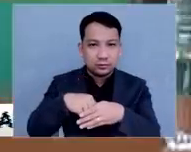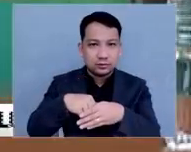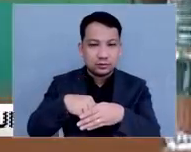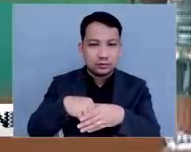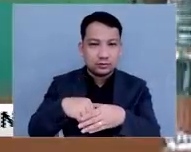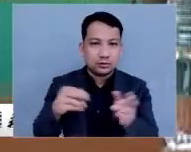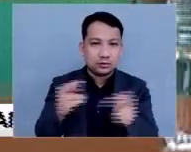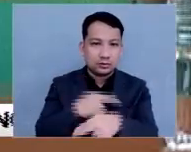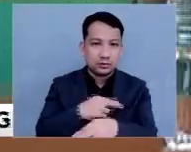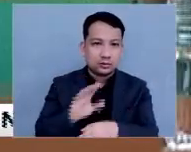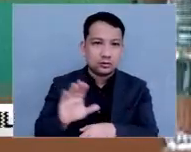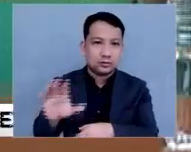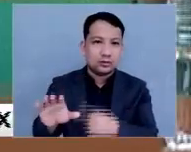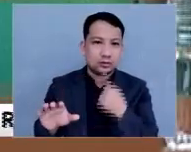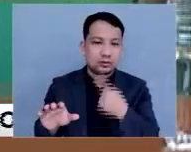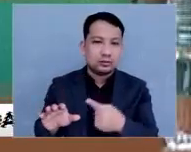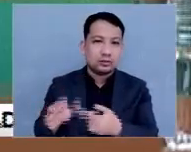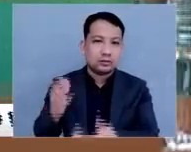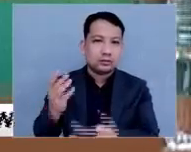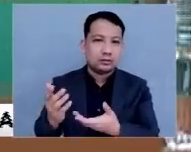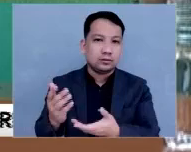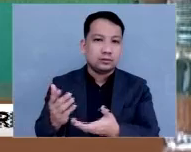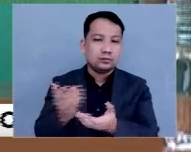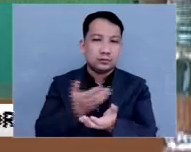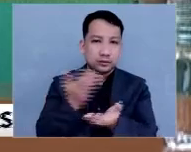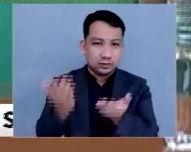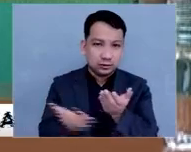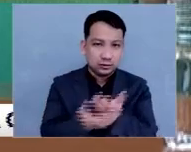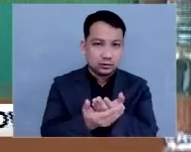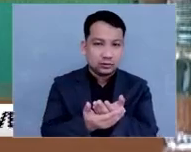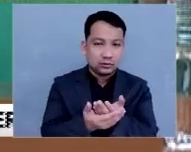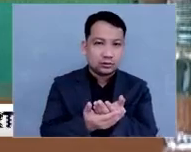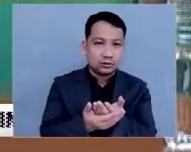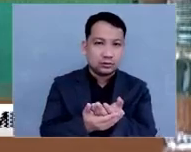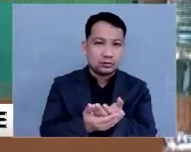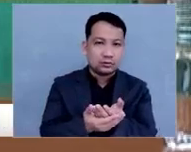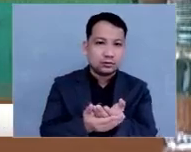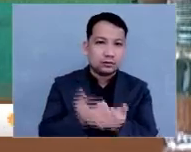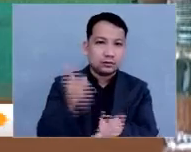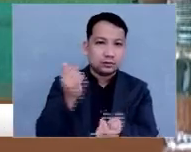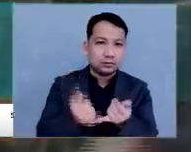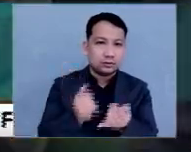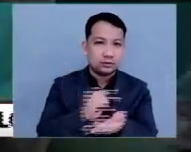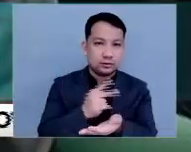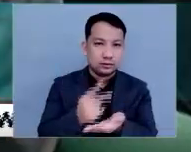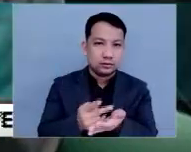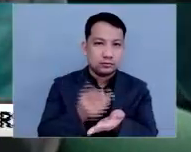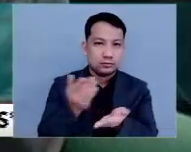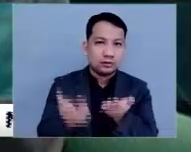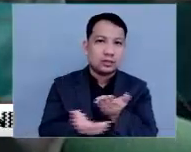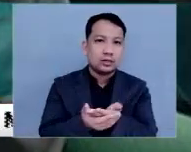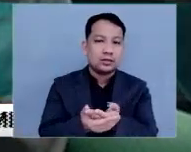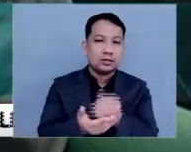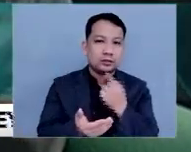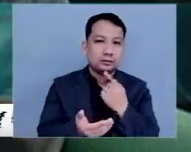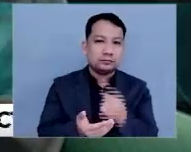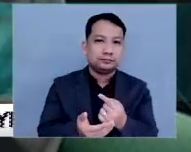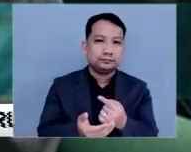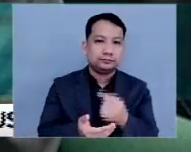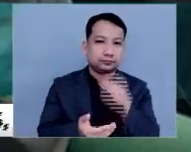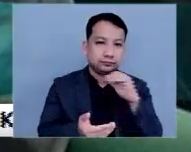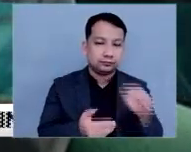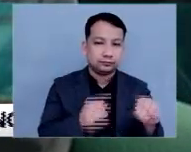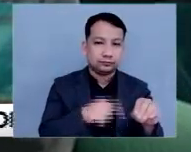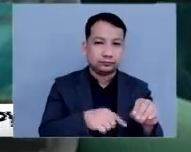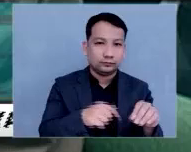room po niya ang sabi po niya i-attach ko daw po sa last page nung affidavit po niya inutusan din daw si